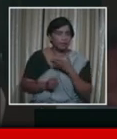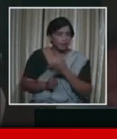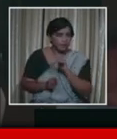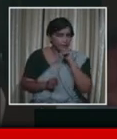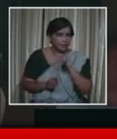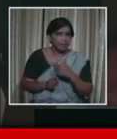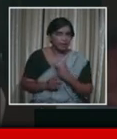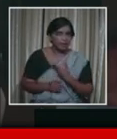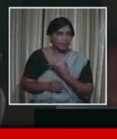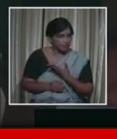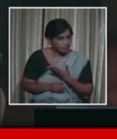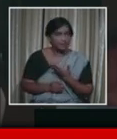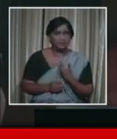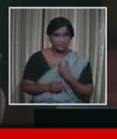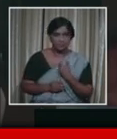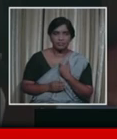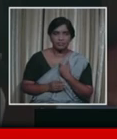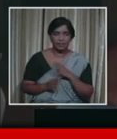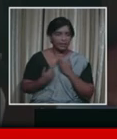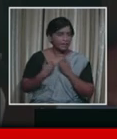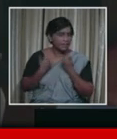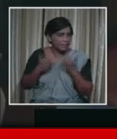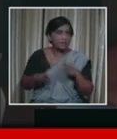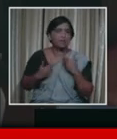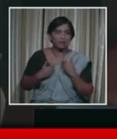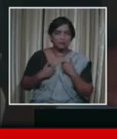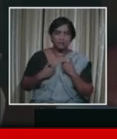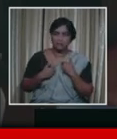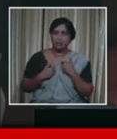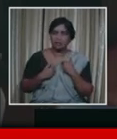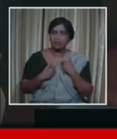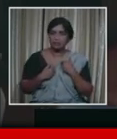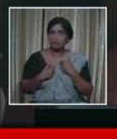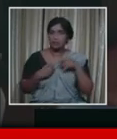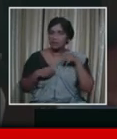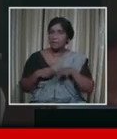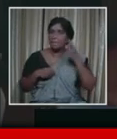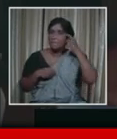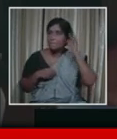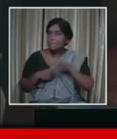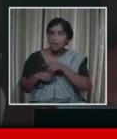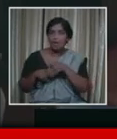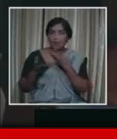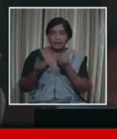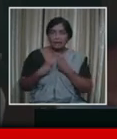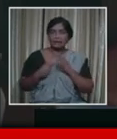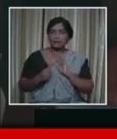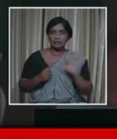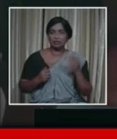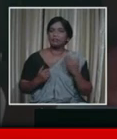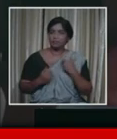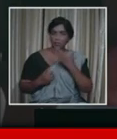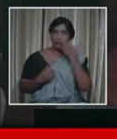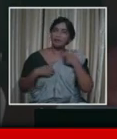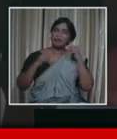මහ ලොකු අප්‍රසාදයක්. කලකිරීමක් අප්‍රසාදයක් අපි මේකෙන් බලාපොරොත්තු වෙච්ච දෙයක් නෙවෙයි අපිටත් පුළුවන් වාඩි